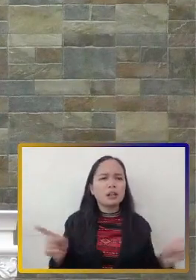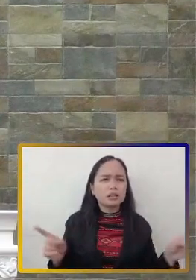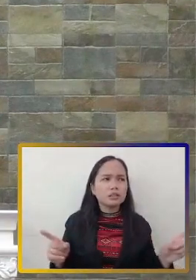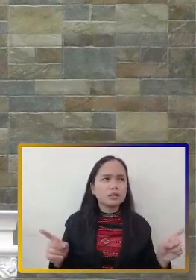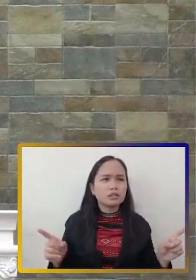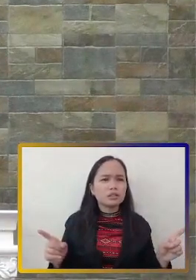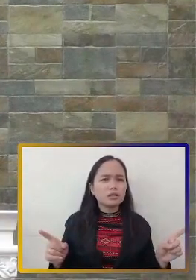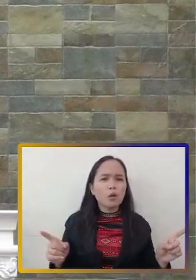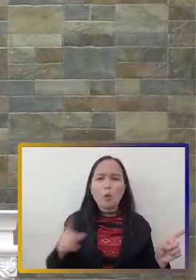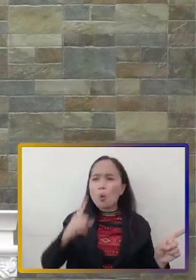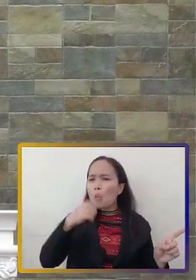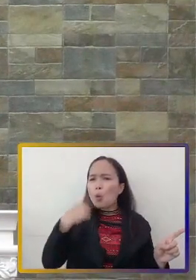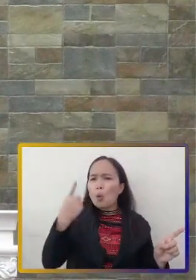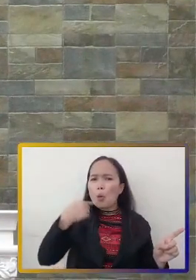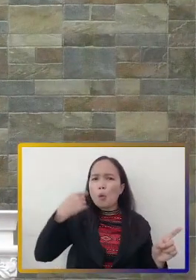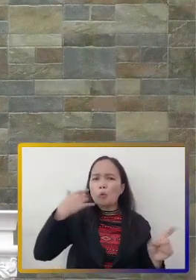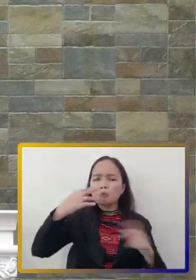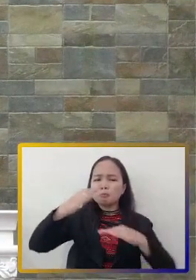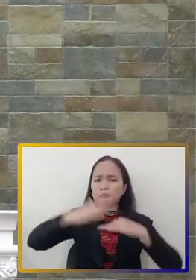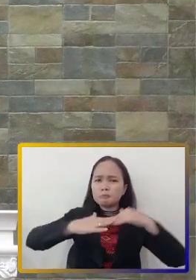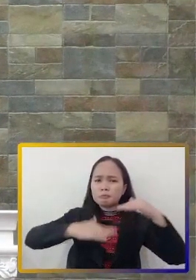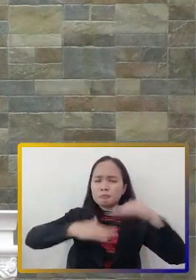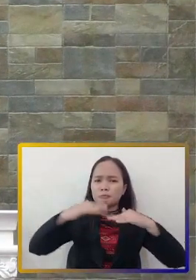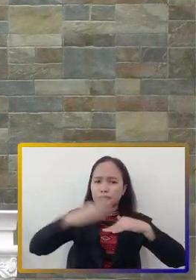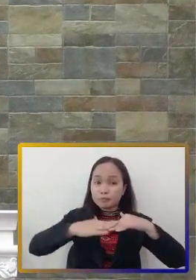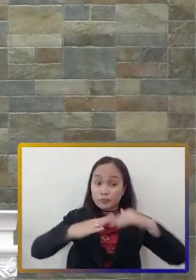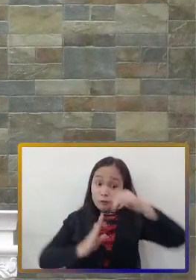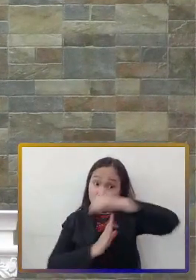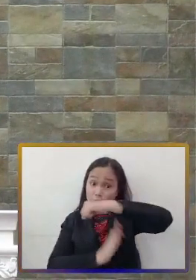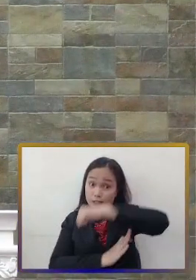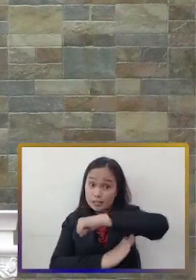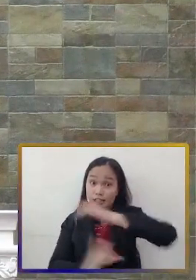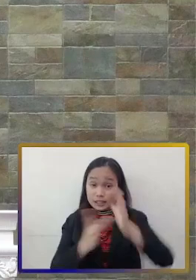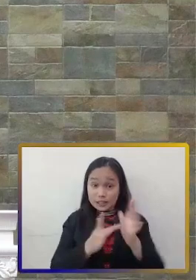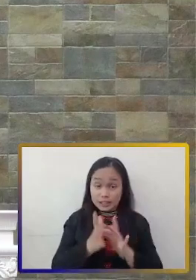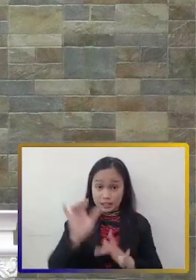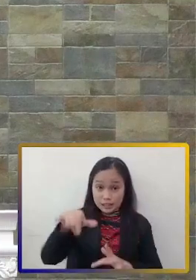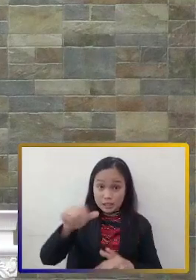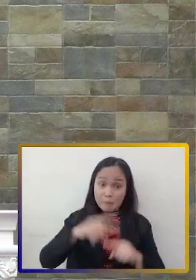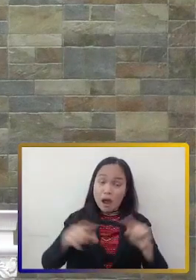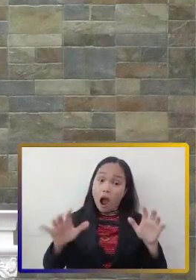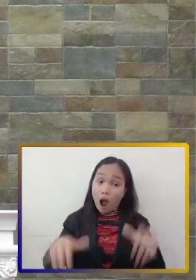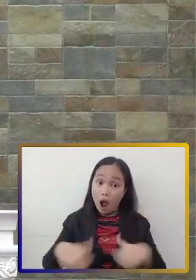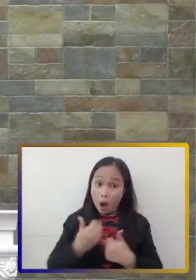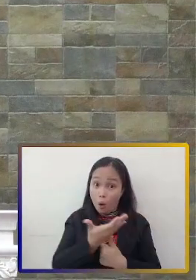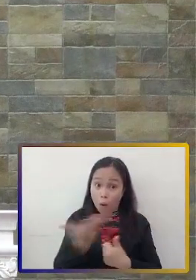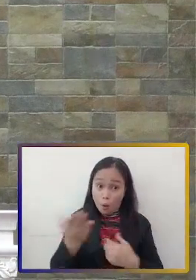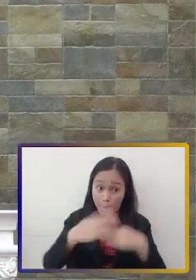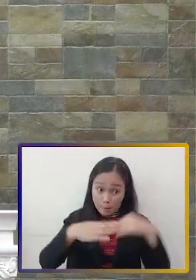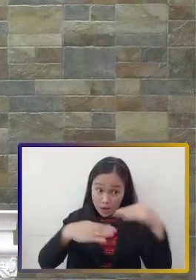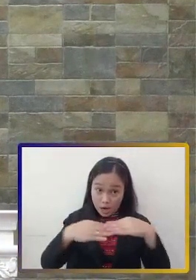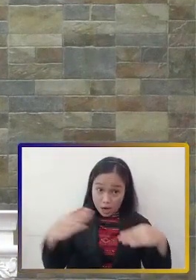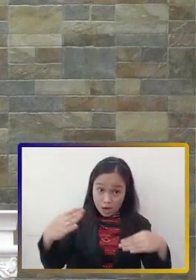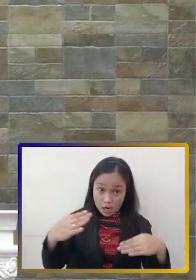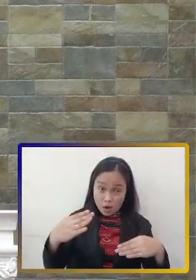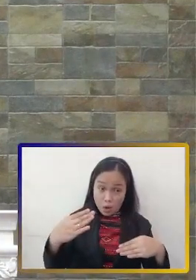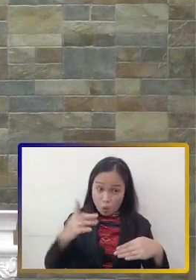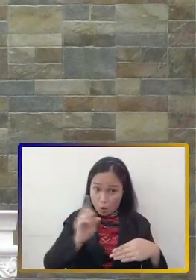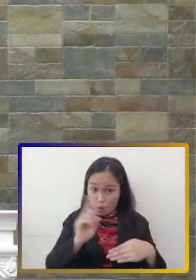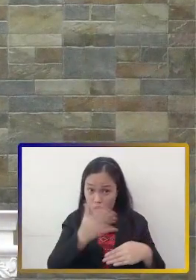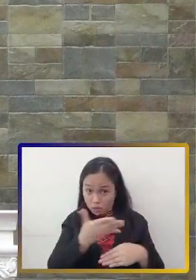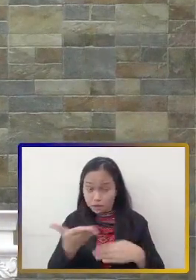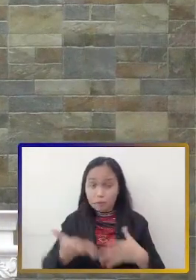dyan, nasa iyo ng kamayan. Kung paano mo itatayo, nasa iyo na yan. Kung ano ang iyong